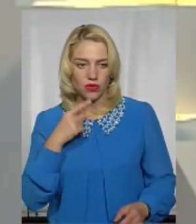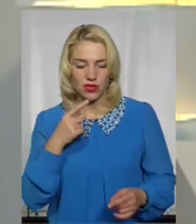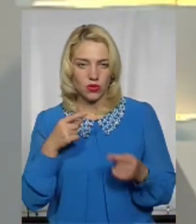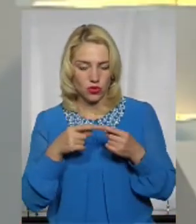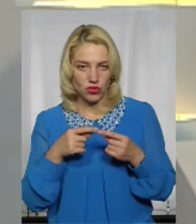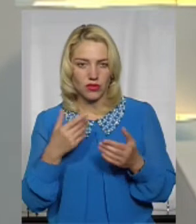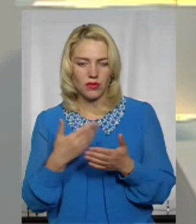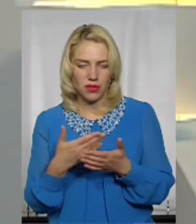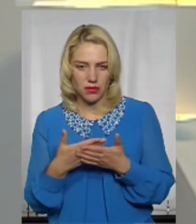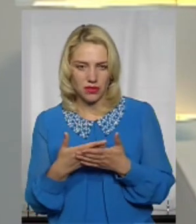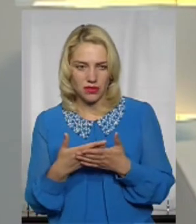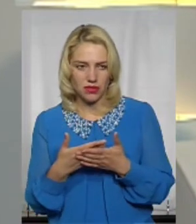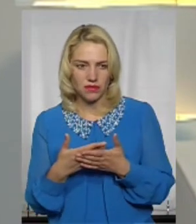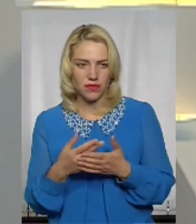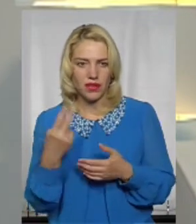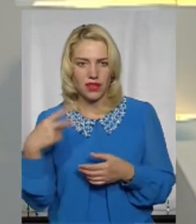цифри, але приблизно